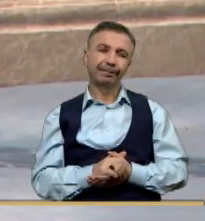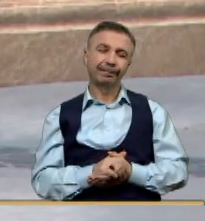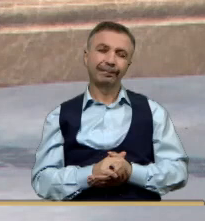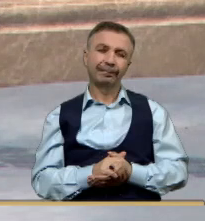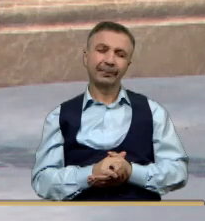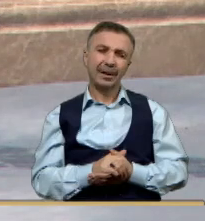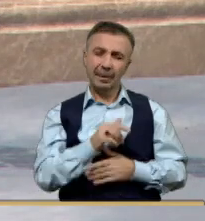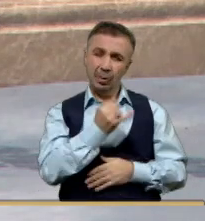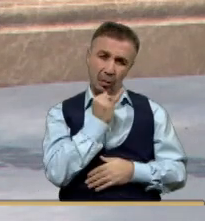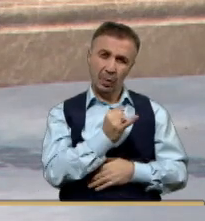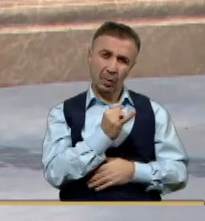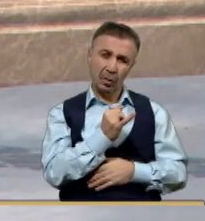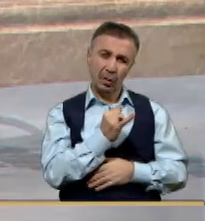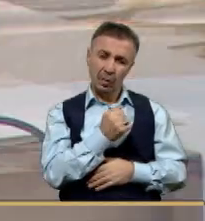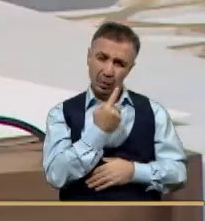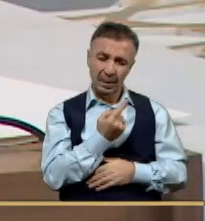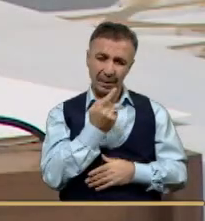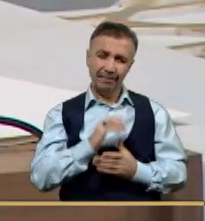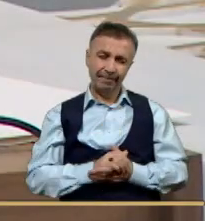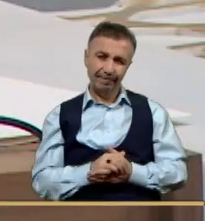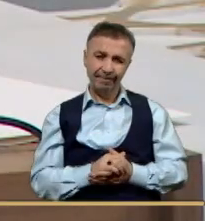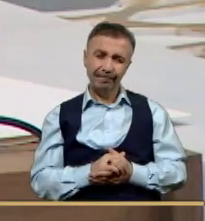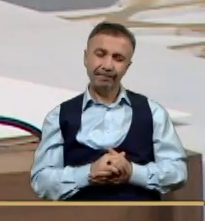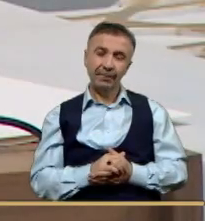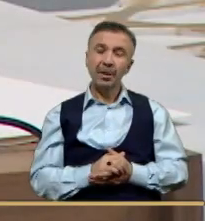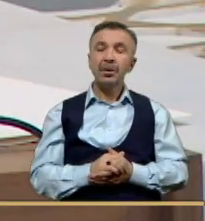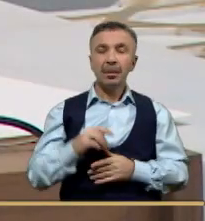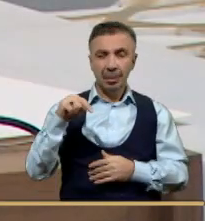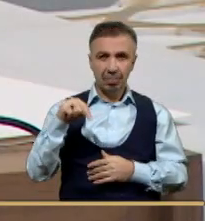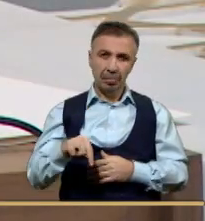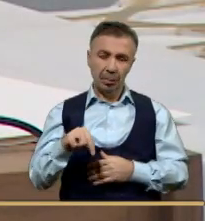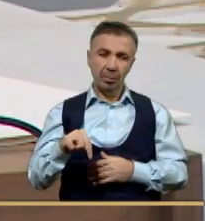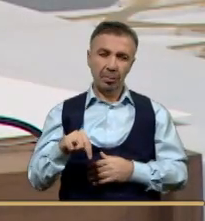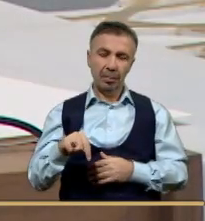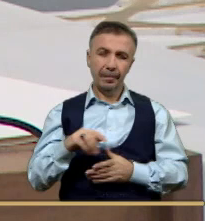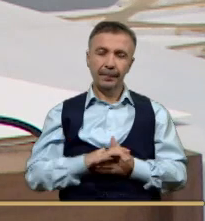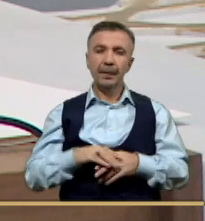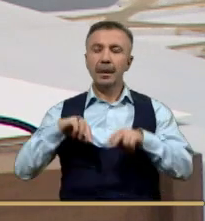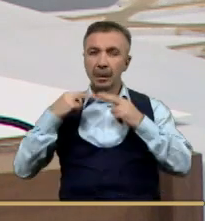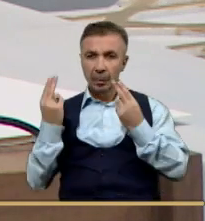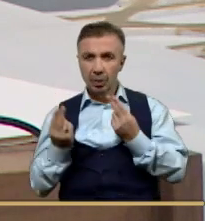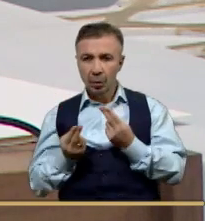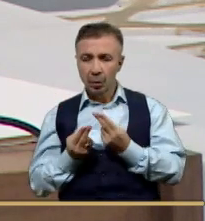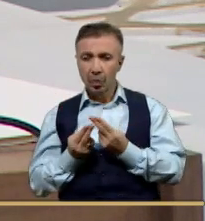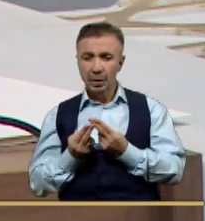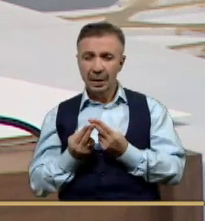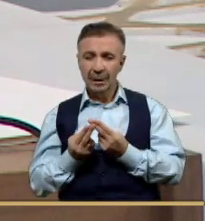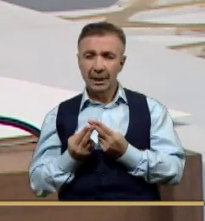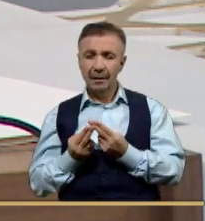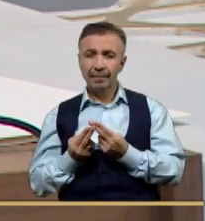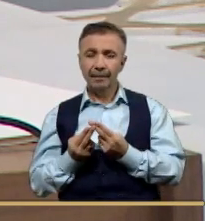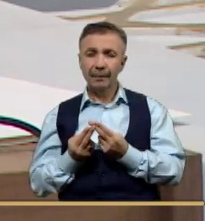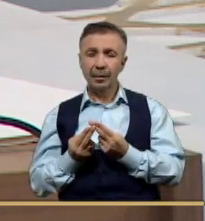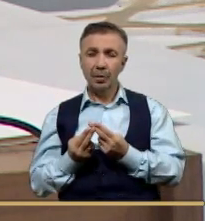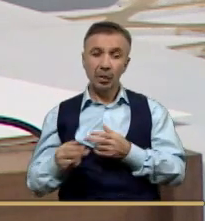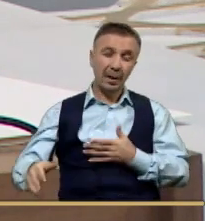İşte bu da kötü bir unvandır. Bugün dünya aleminde kıyamet gününe